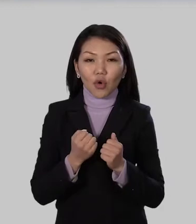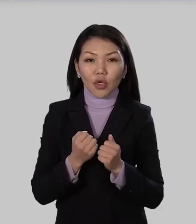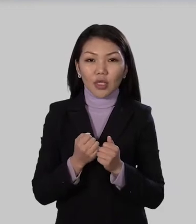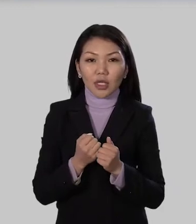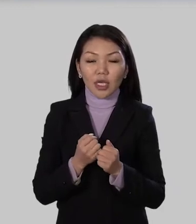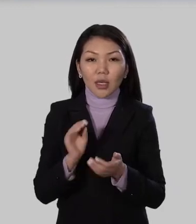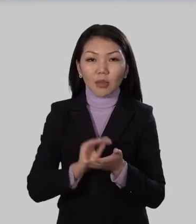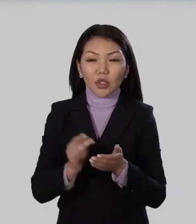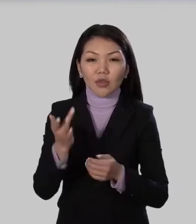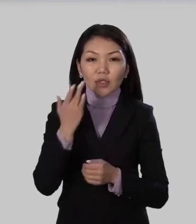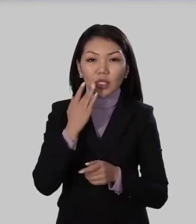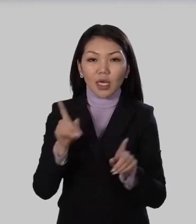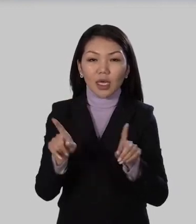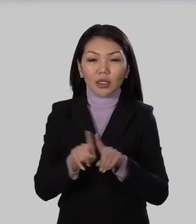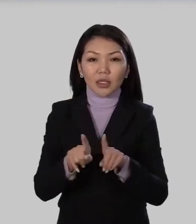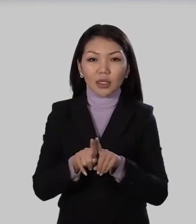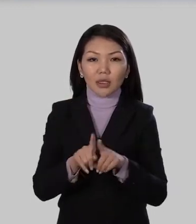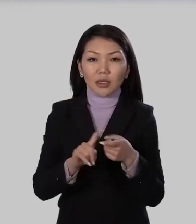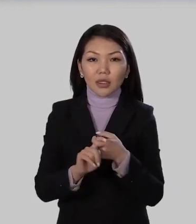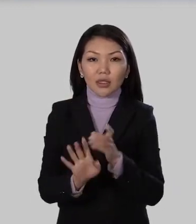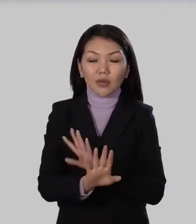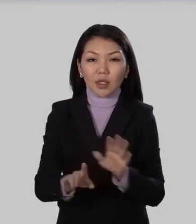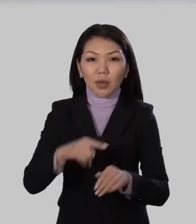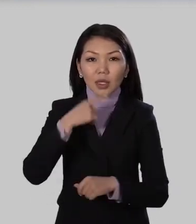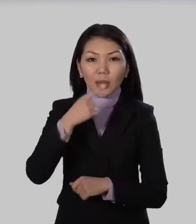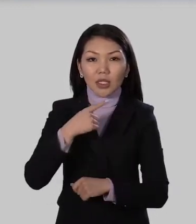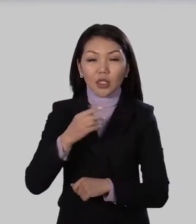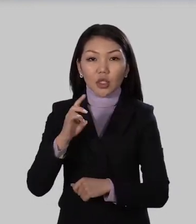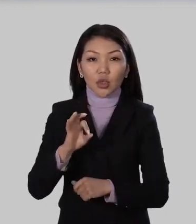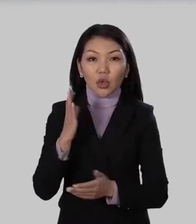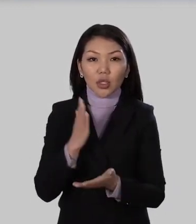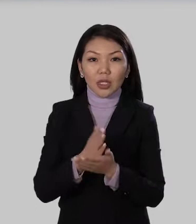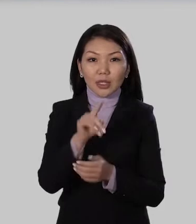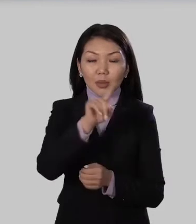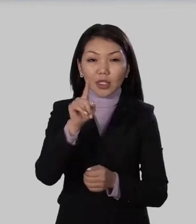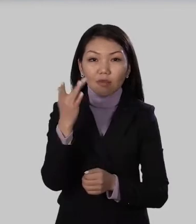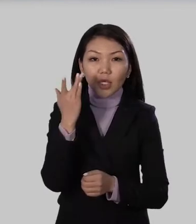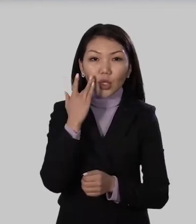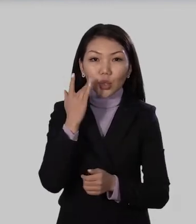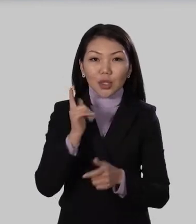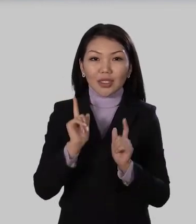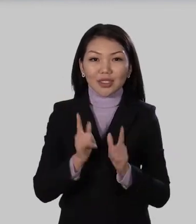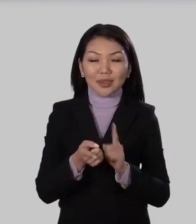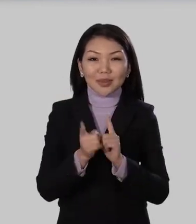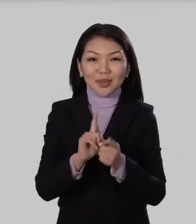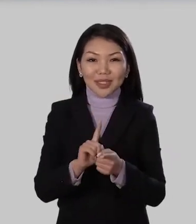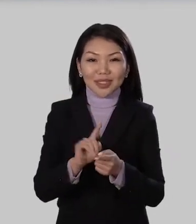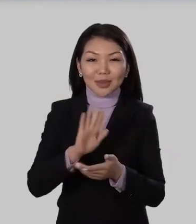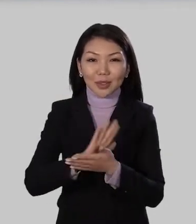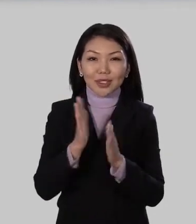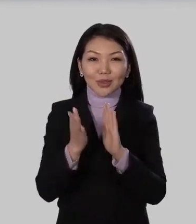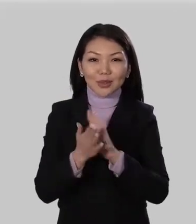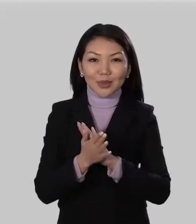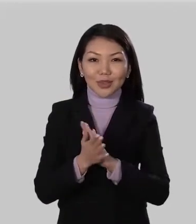всегда одинаково, независимо от произношения. Но есть приставки, которые согласны меняться при некоторых